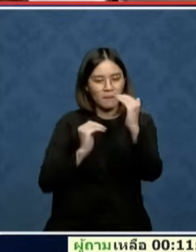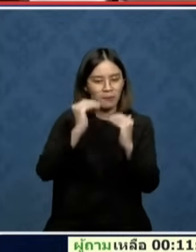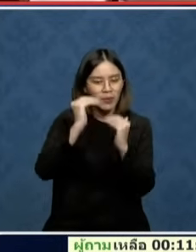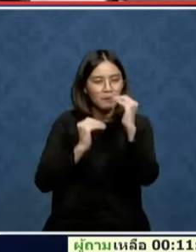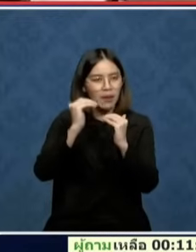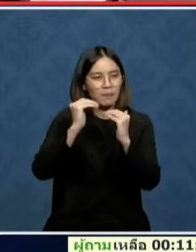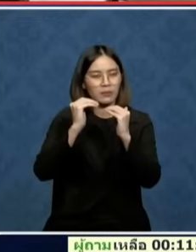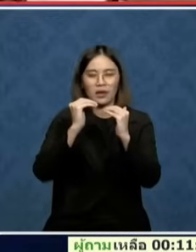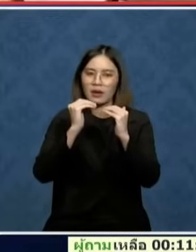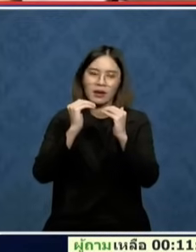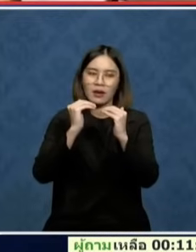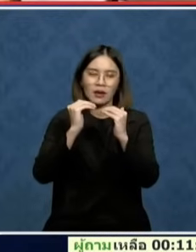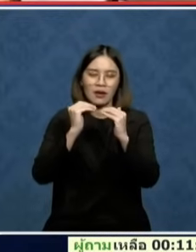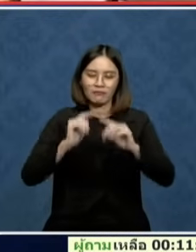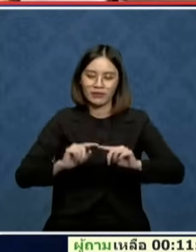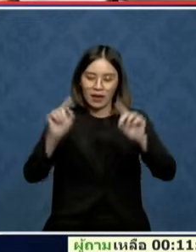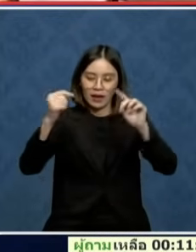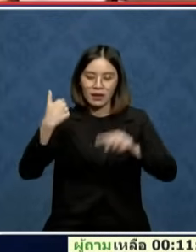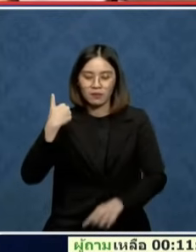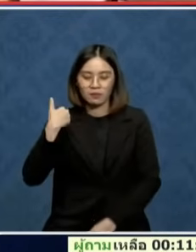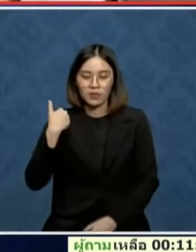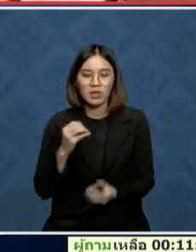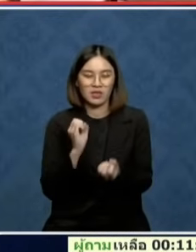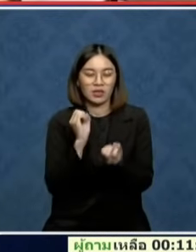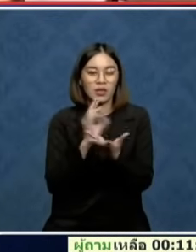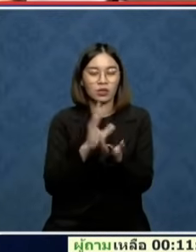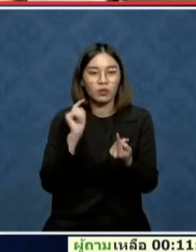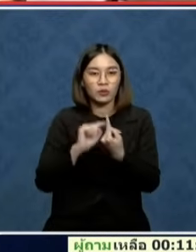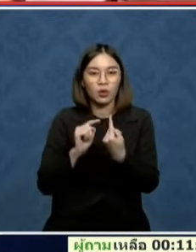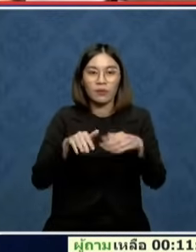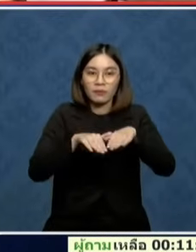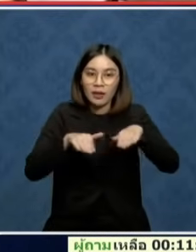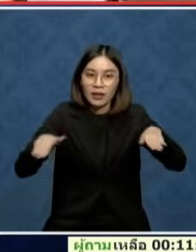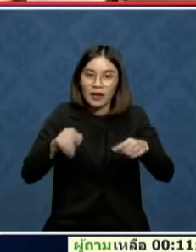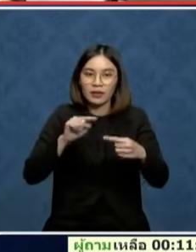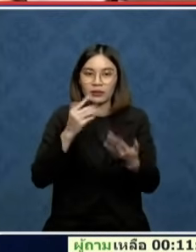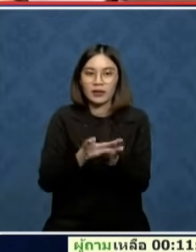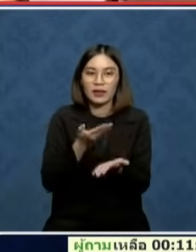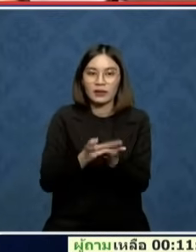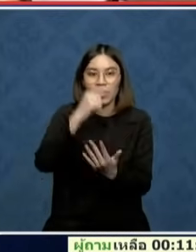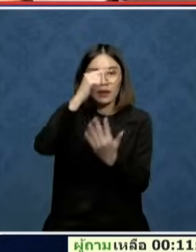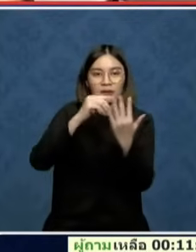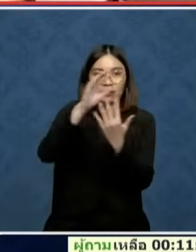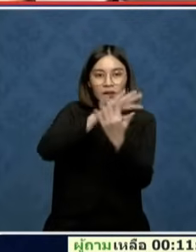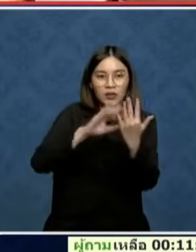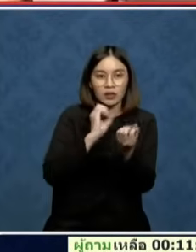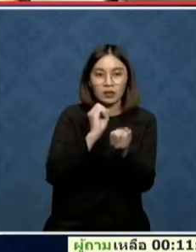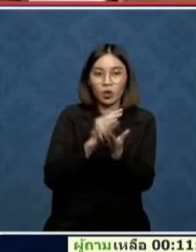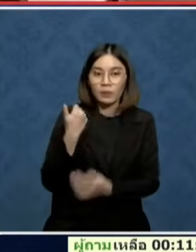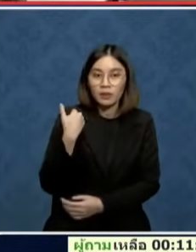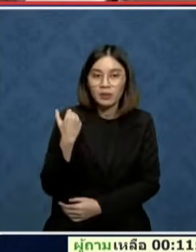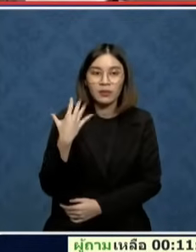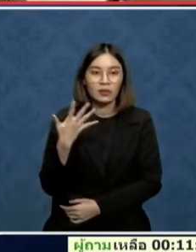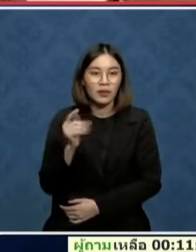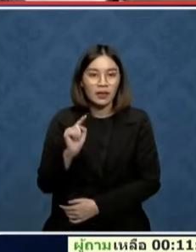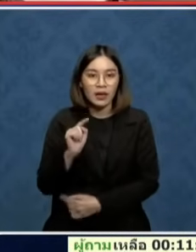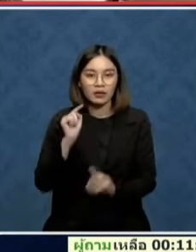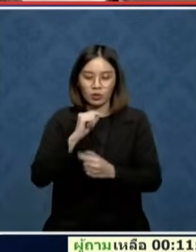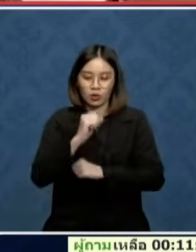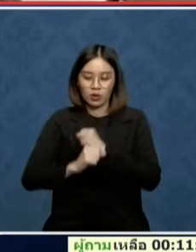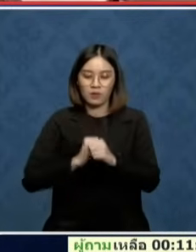ไม่เป็นไปในทิศทางเดียวกันแบบนี้จะส่งผลต่อมาตรฐานทางการเงินของไทยหรือไม่ทั้งที่ใน